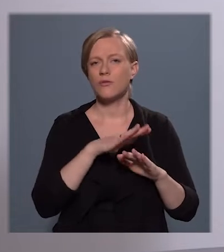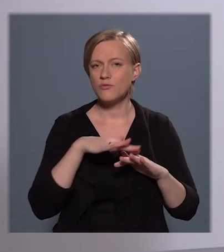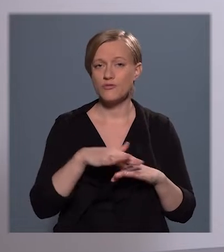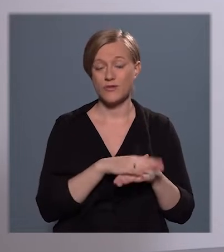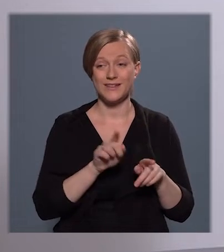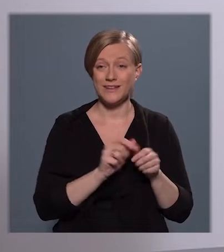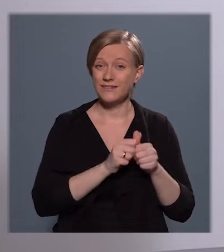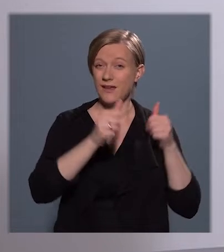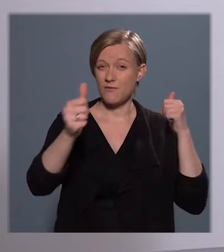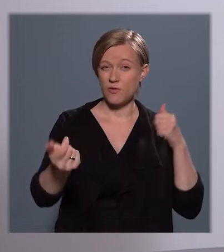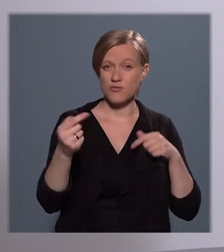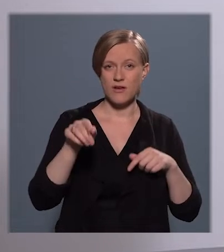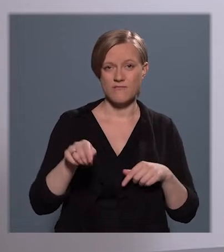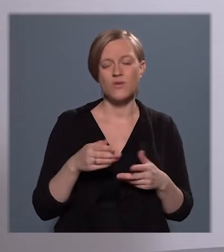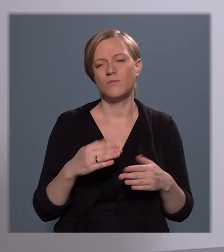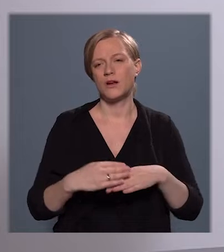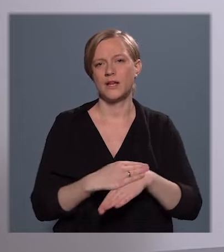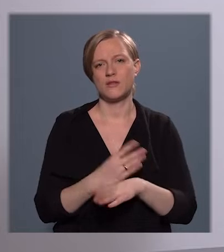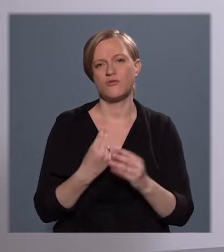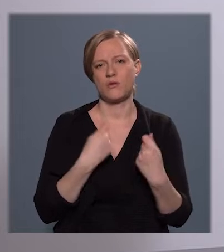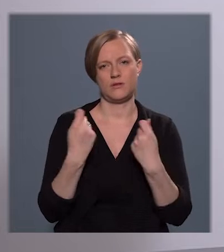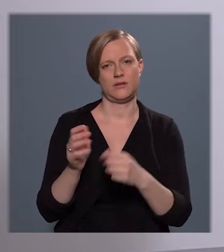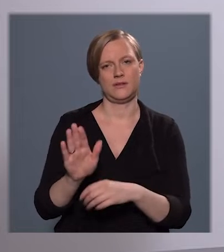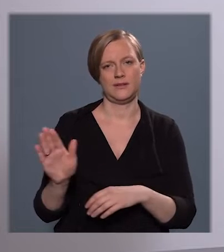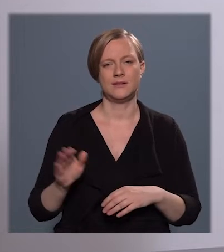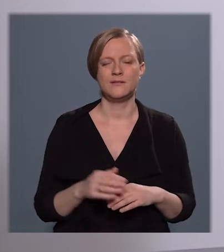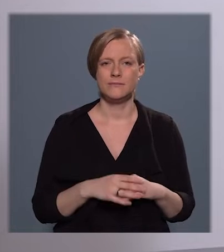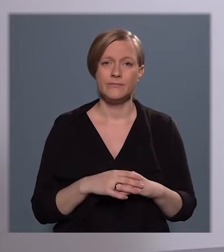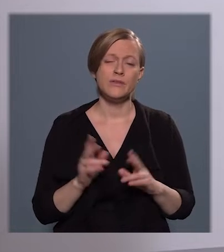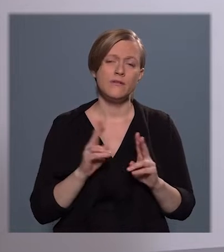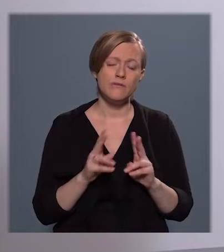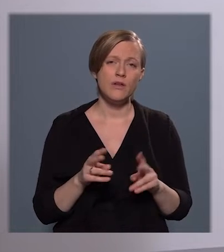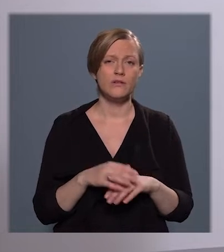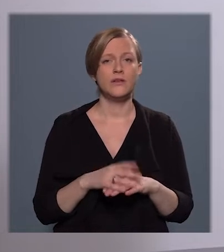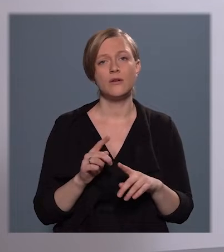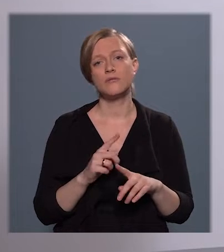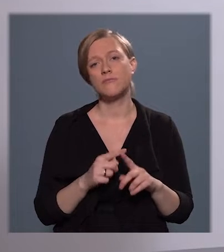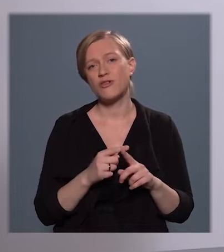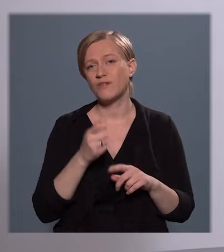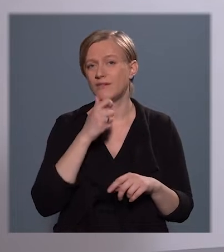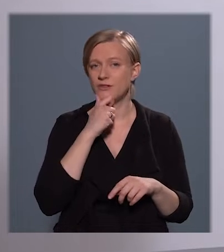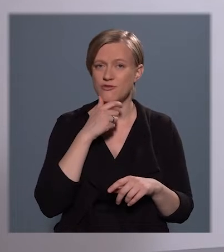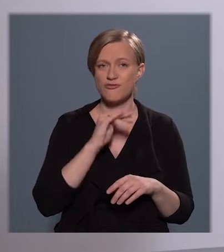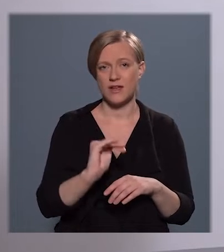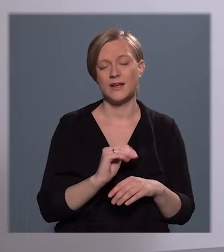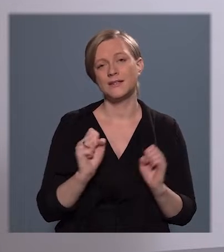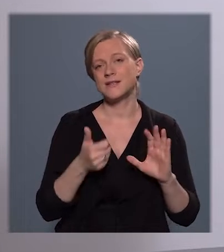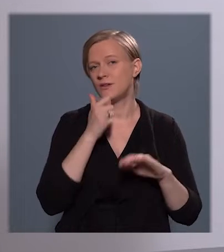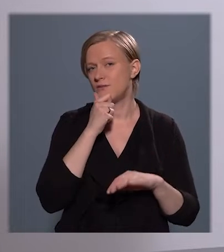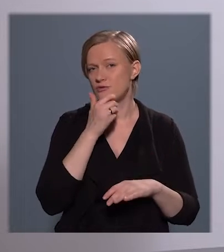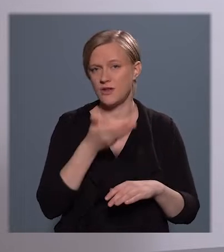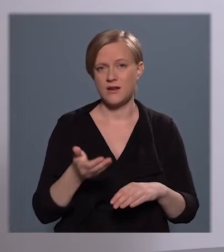ilyen távolságból, maga az érzés is sokat ad nekik. Itt vannak másfél éves gyerekek, 16 éves